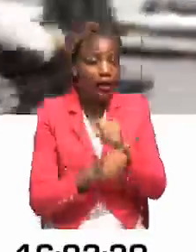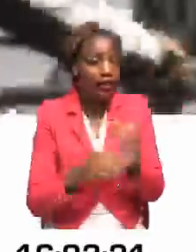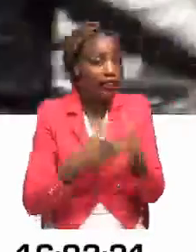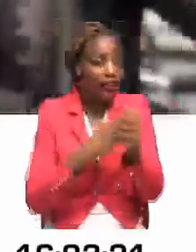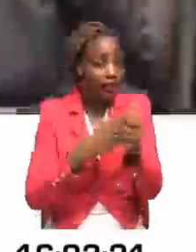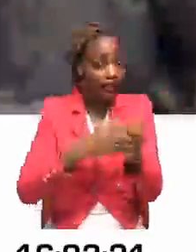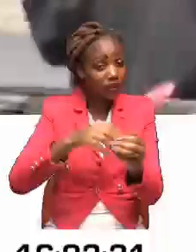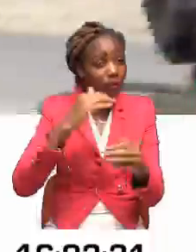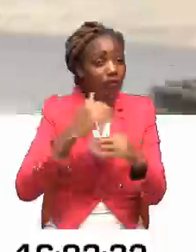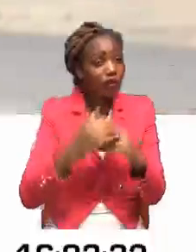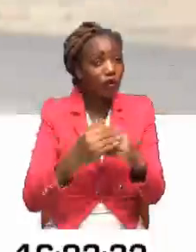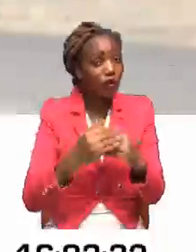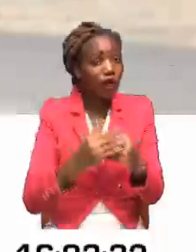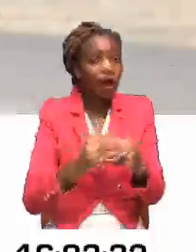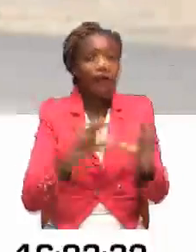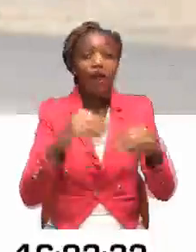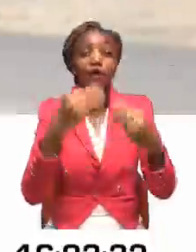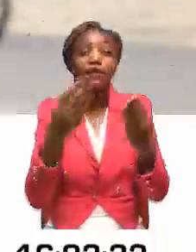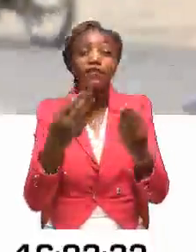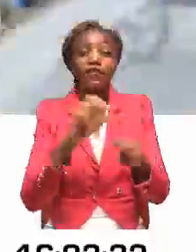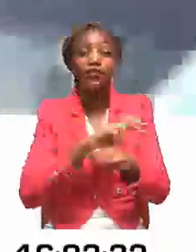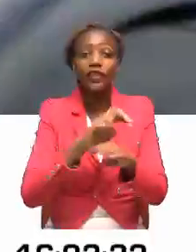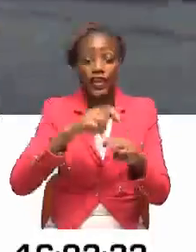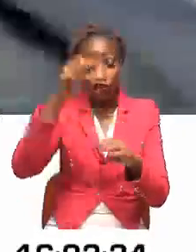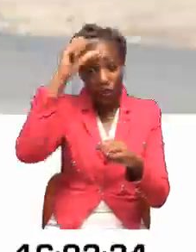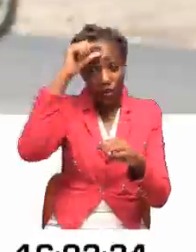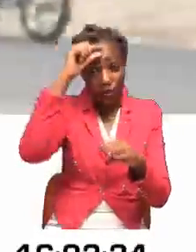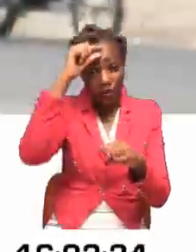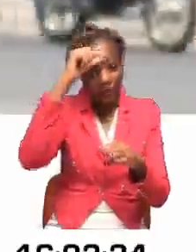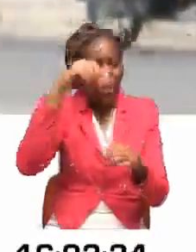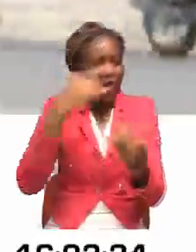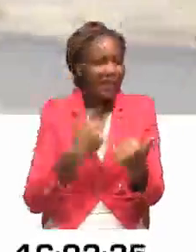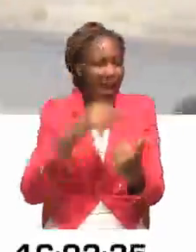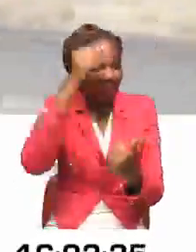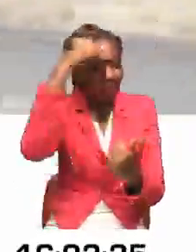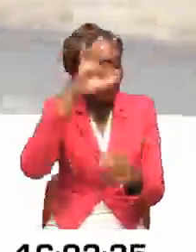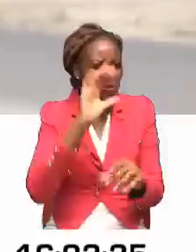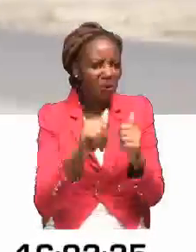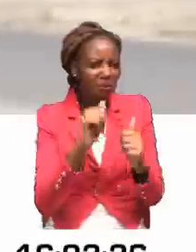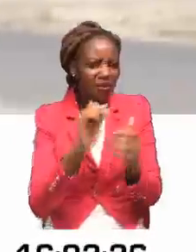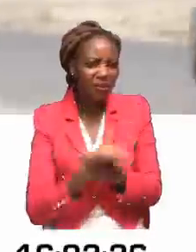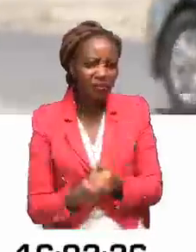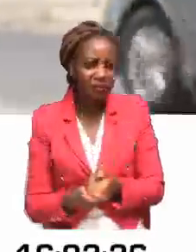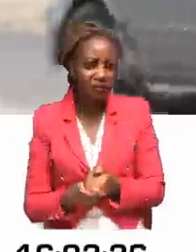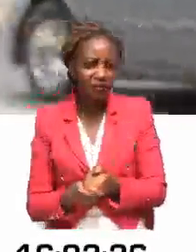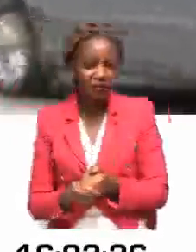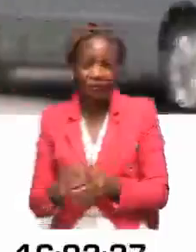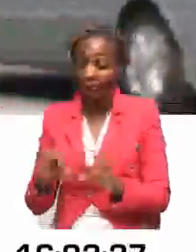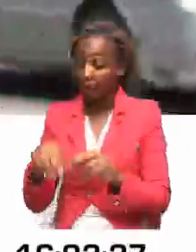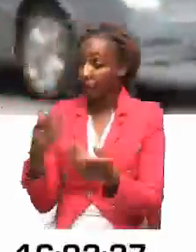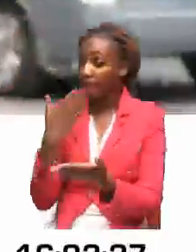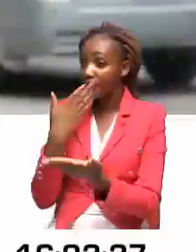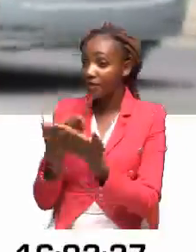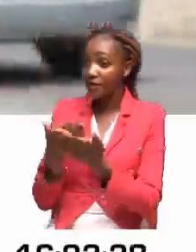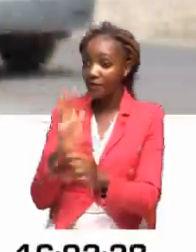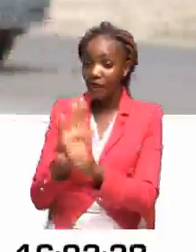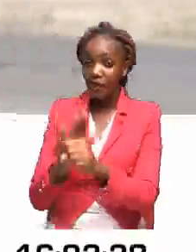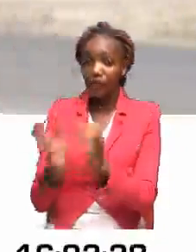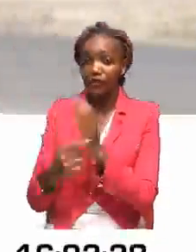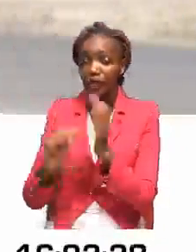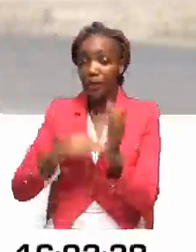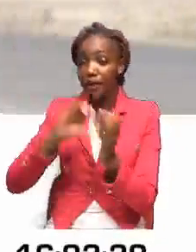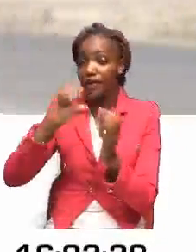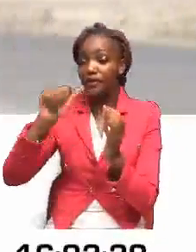wa gavana Sonko zimeenda katika serikali kuu. Kuhusiana na wewe una yapi ya kusema? Okay, asante sana. Kwa majina mimi naitwa James